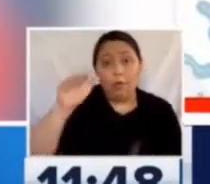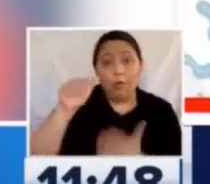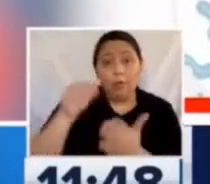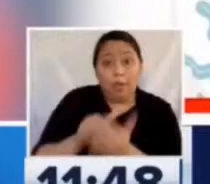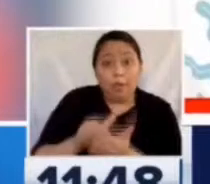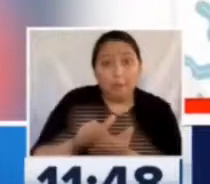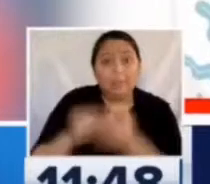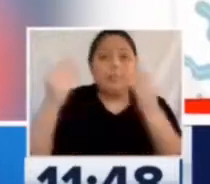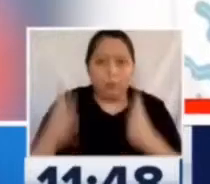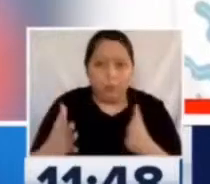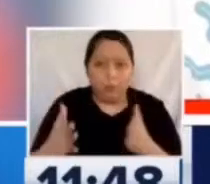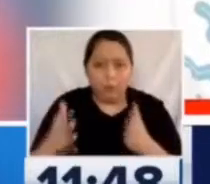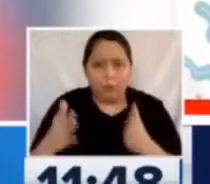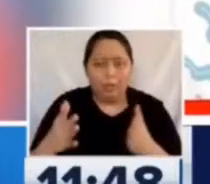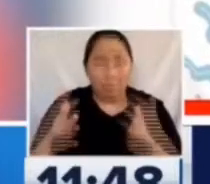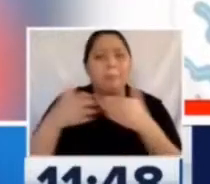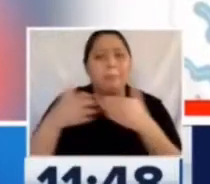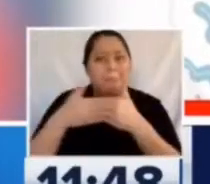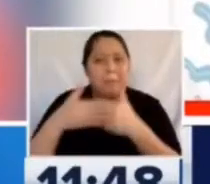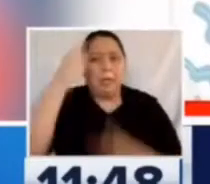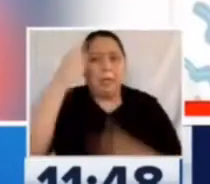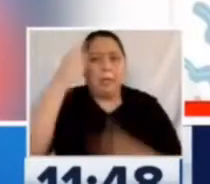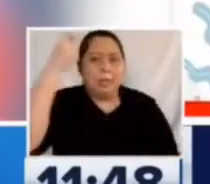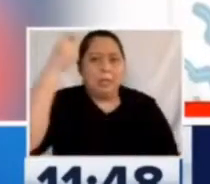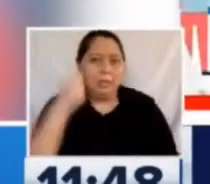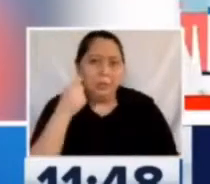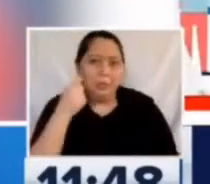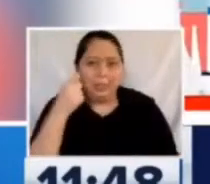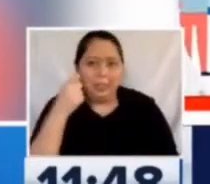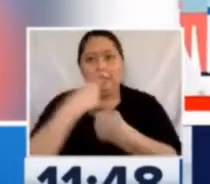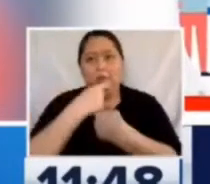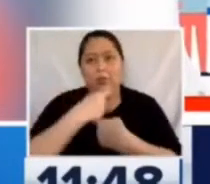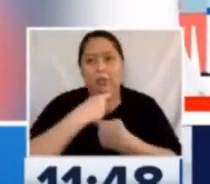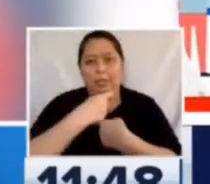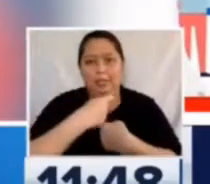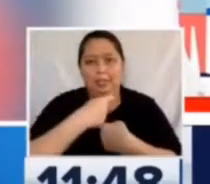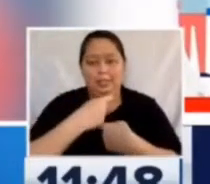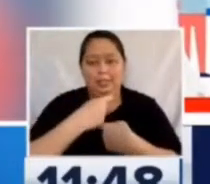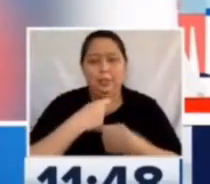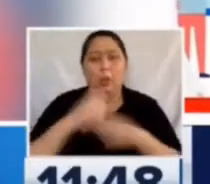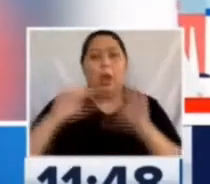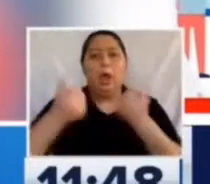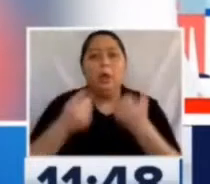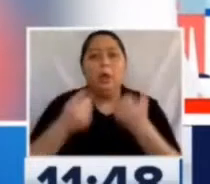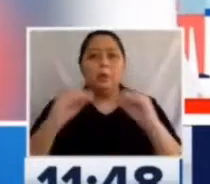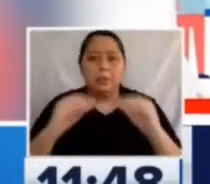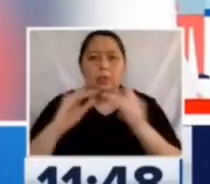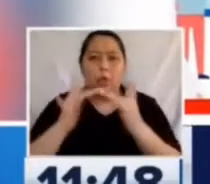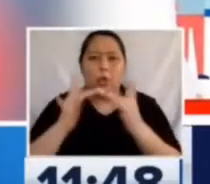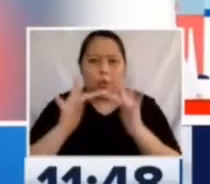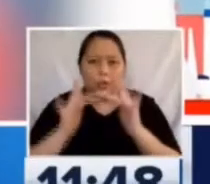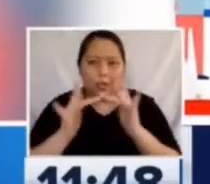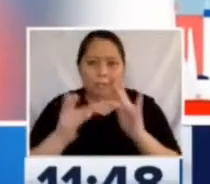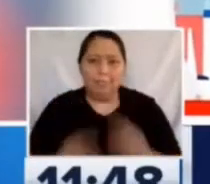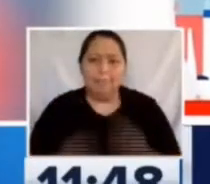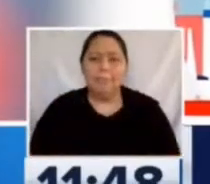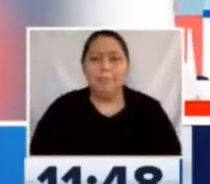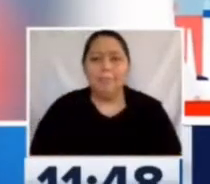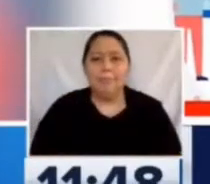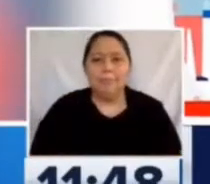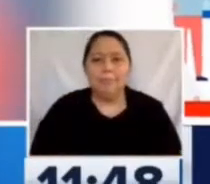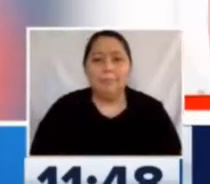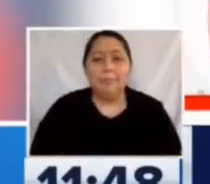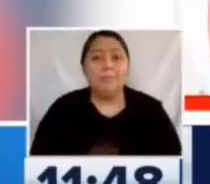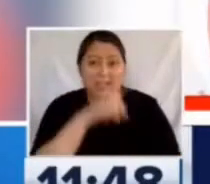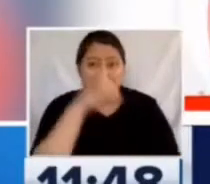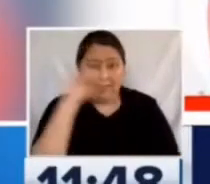aspetong medikal, naghahanda tayo sa aspeto ng ayuda, financial man, o kaya supply or goods. May hinanda rin yung